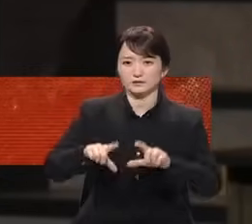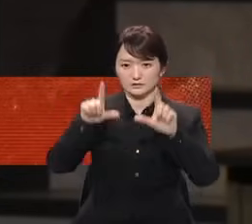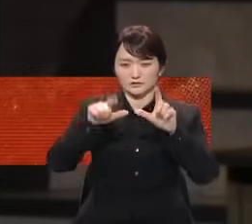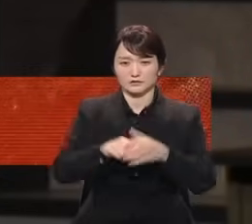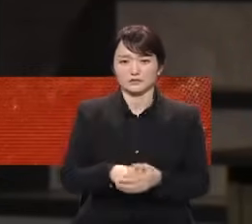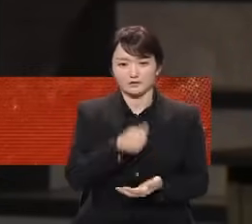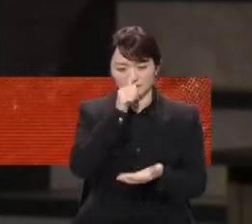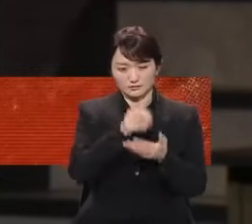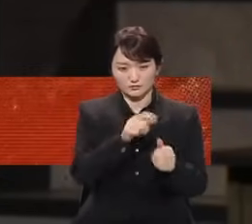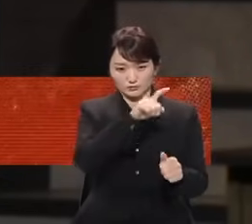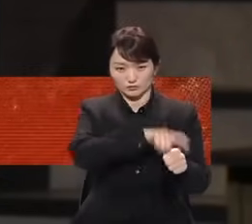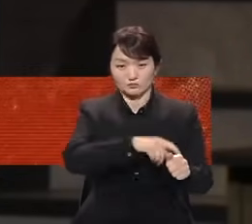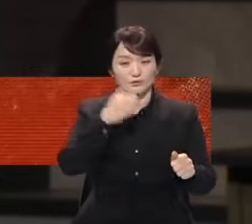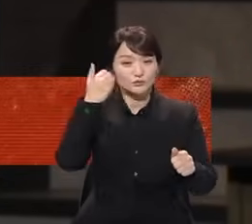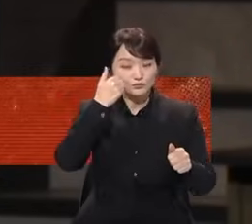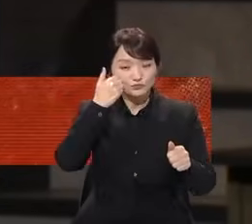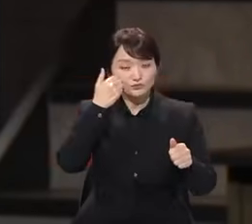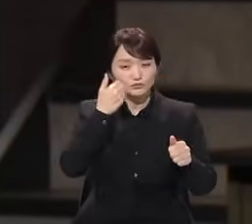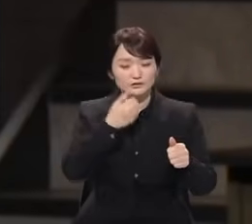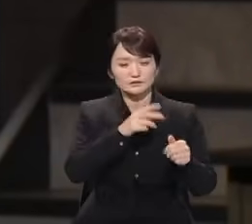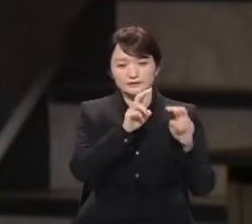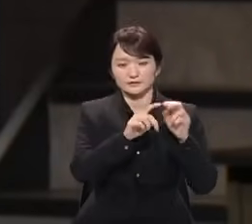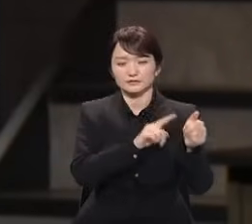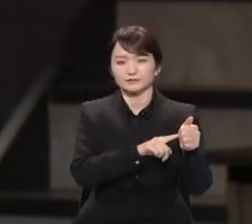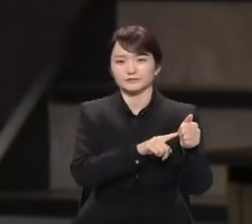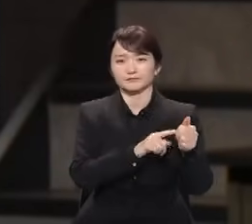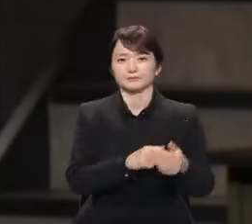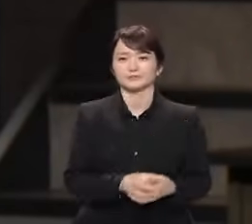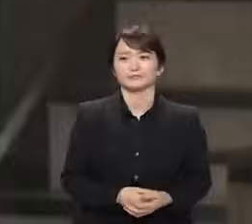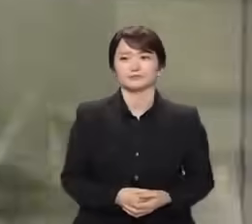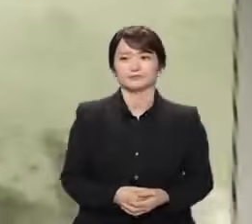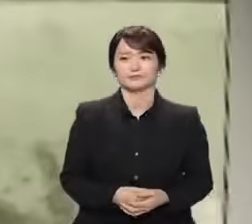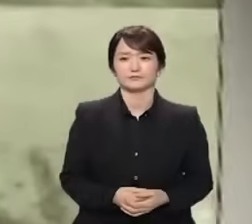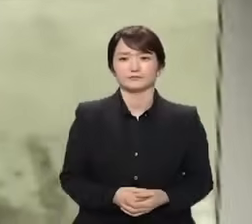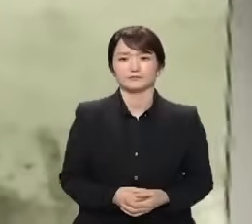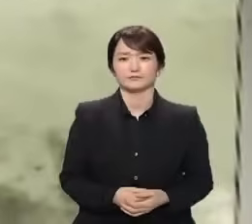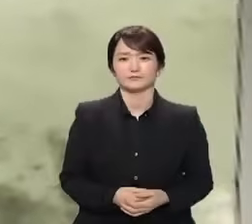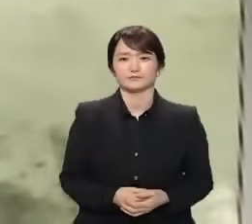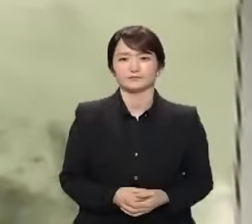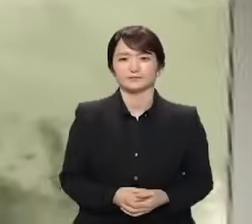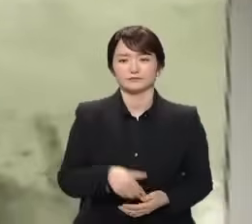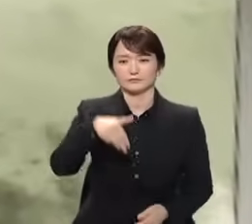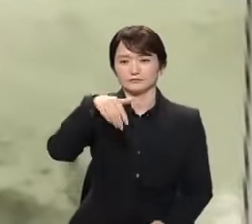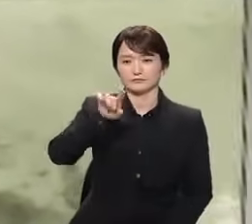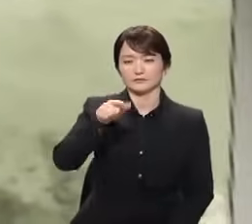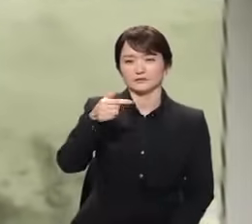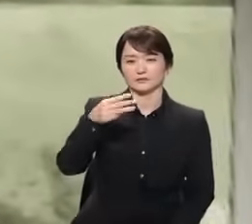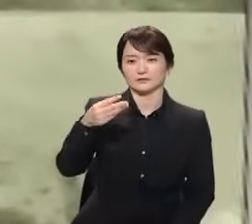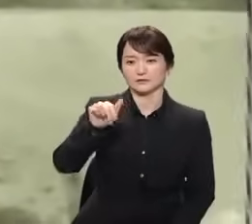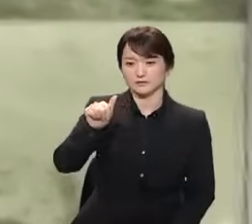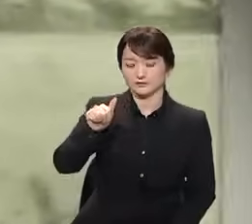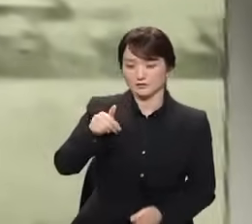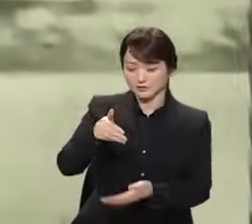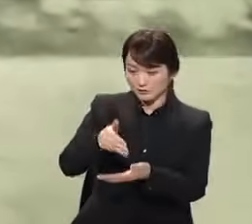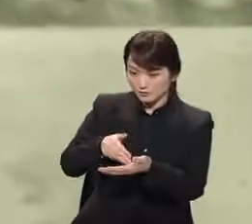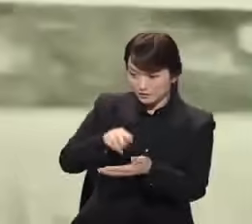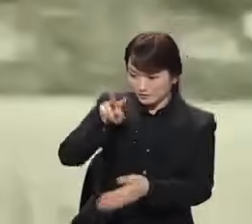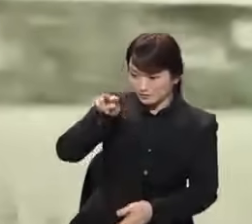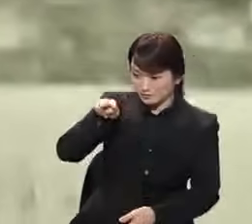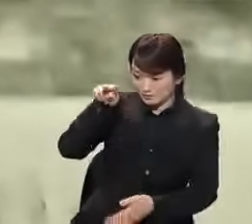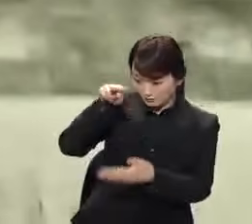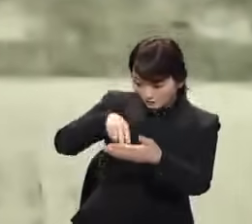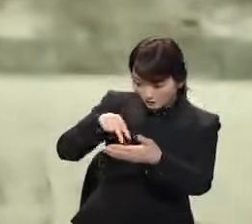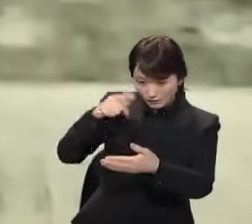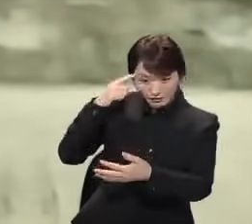것은 직원이 아니고 사장입니다. 이 일을 겪고 이제 채널A의 단독 보도를 보고 나서 이 직원이 너무 충격을 받은